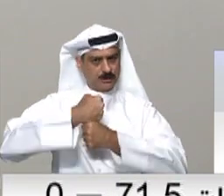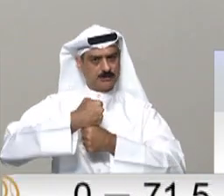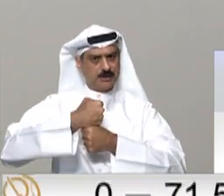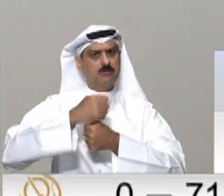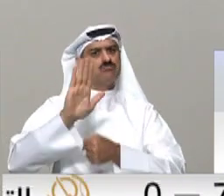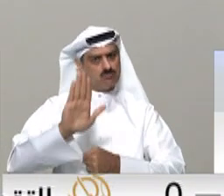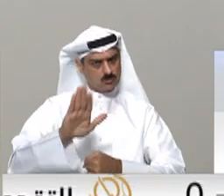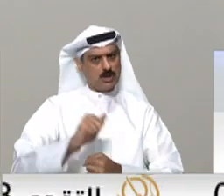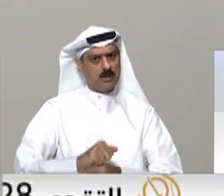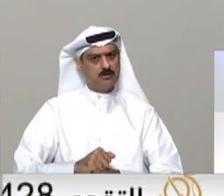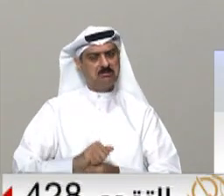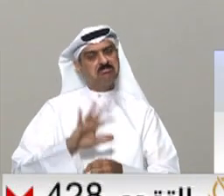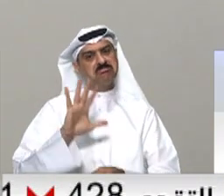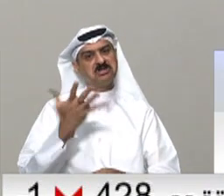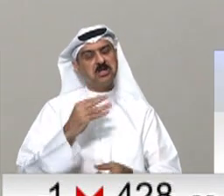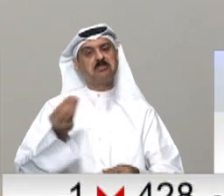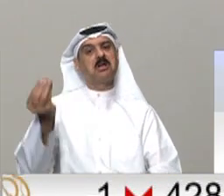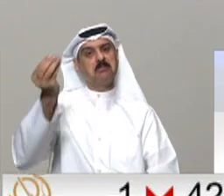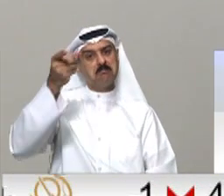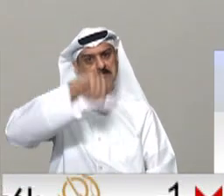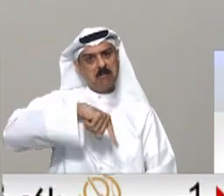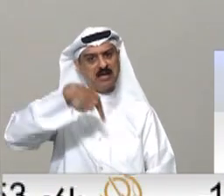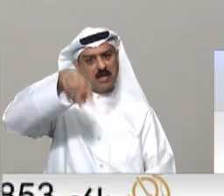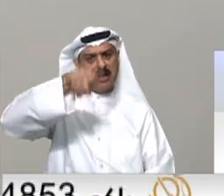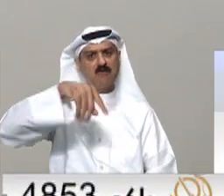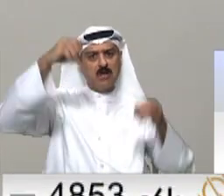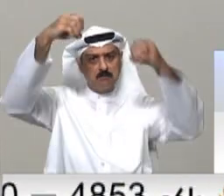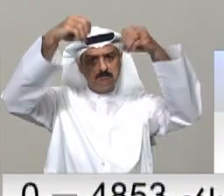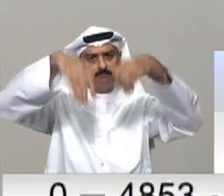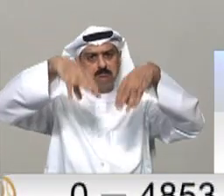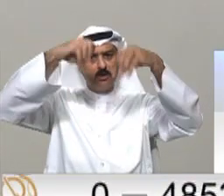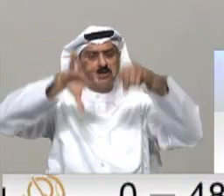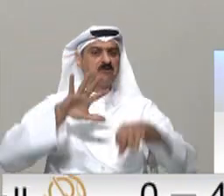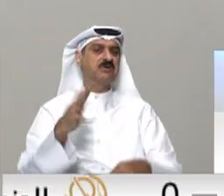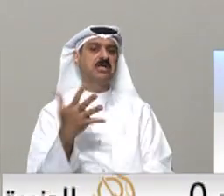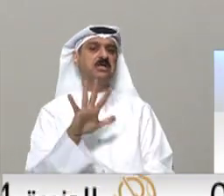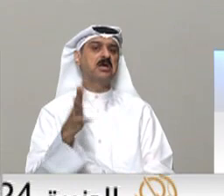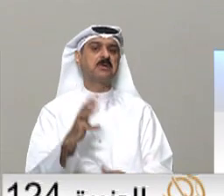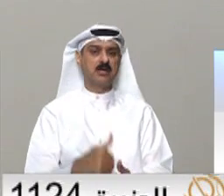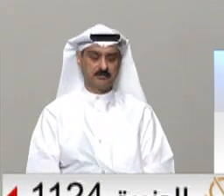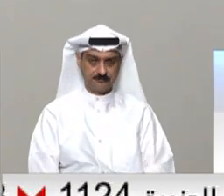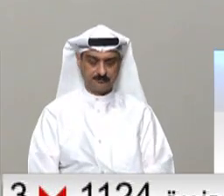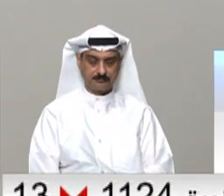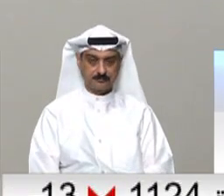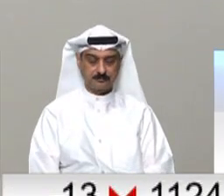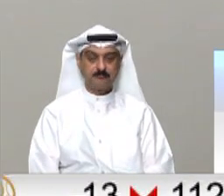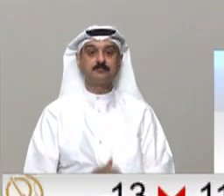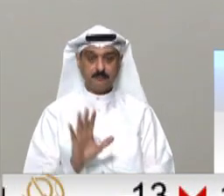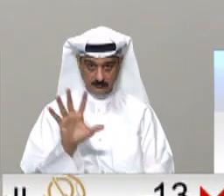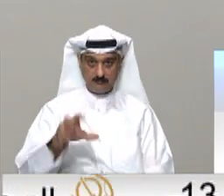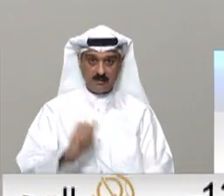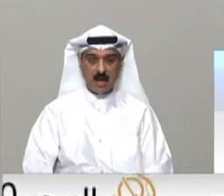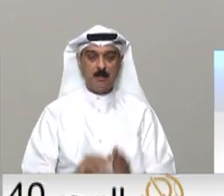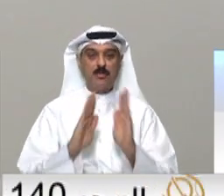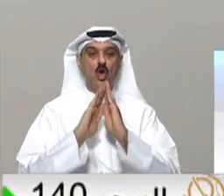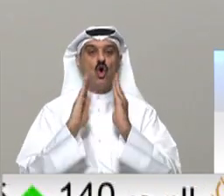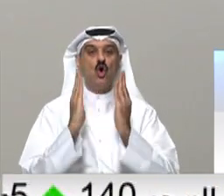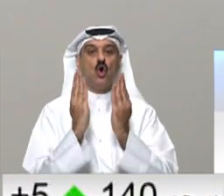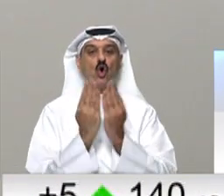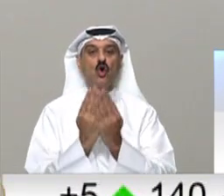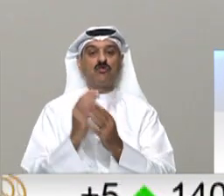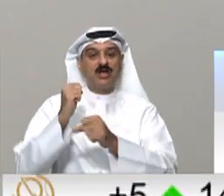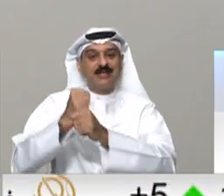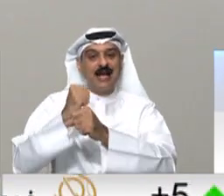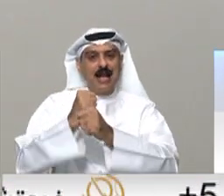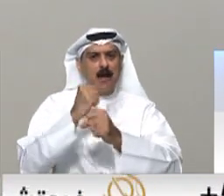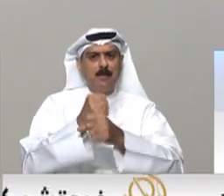يعني التعامل مع كل طارئ ممكن ان تحدثه الامطار؟ غرفه العمليات هي على